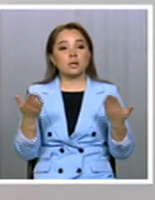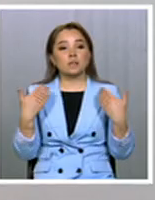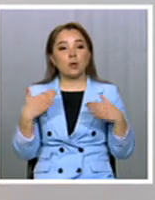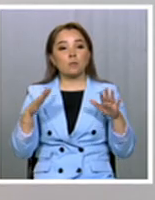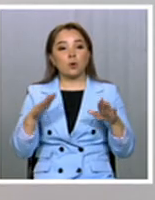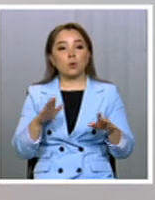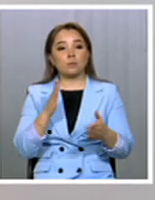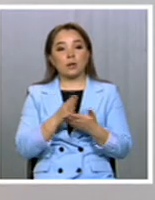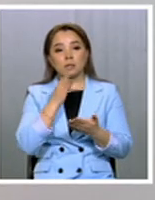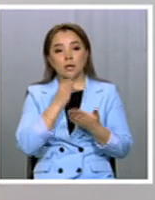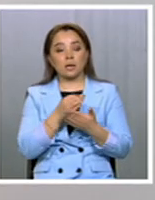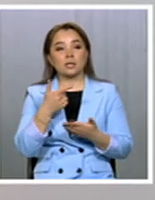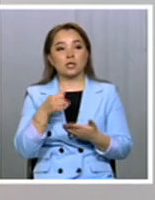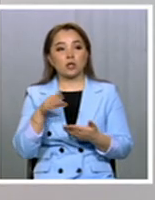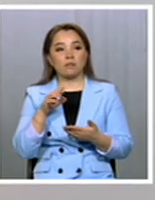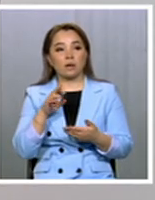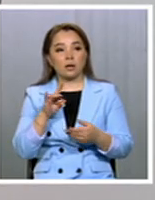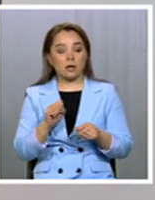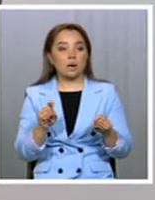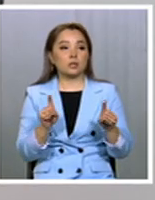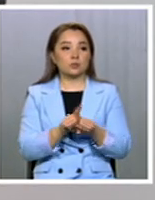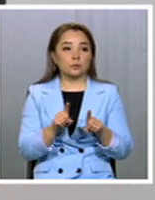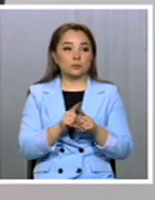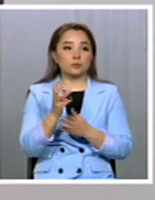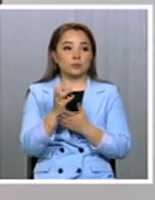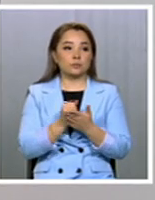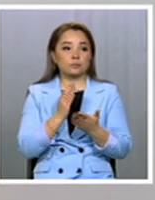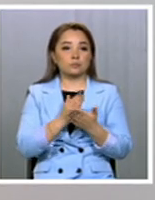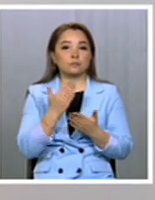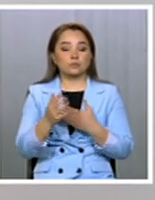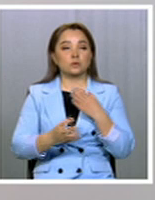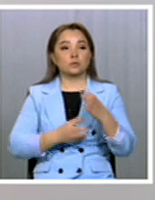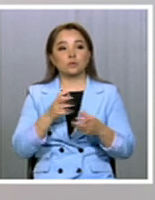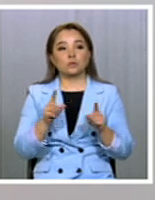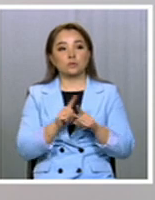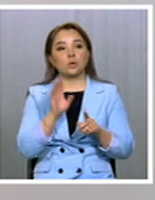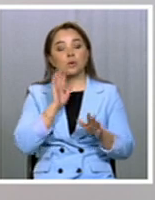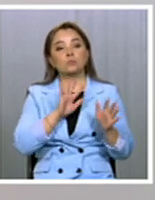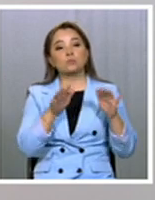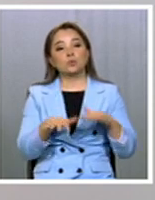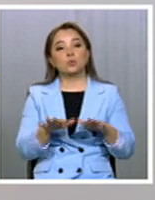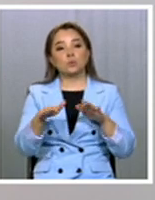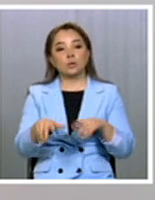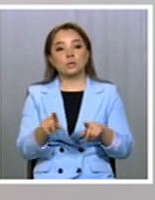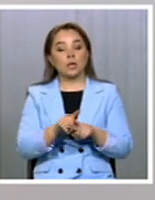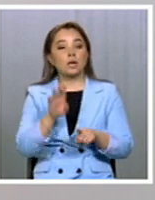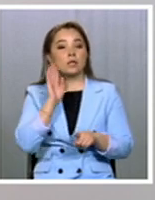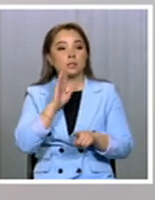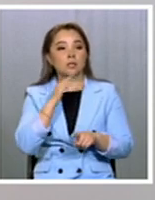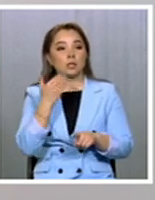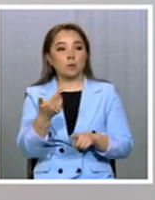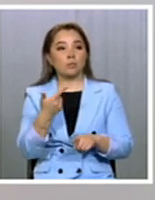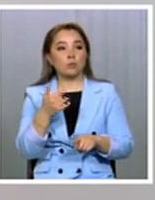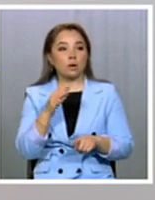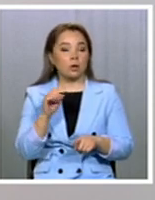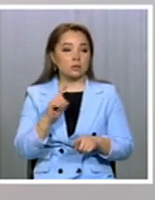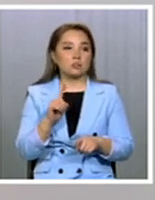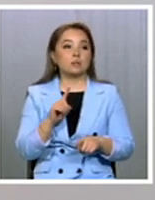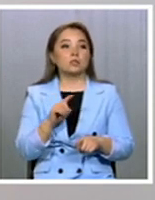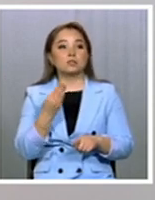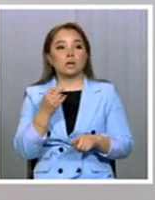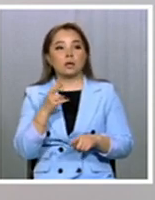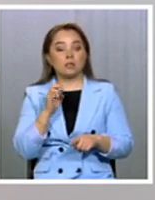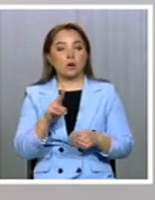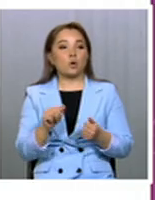жатады. Гидросфералық ресурстар: дүниежүзілік мұхит жатады, яғни теңіз, бұға, шығанақ, құрлық сулар